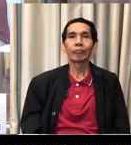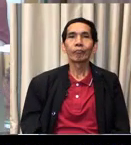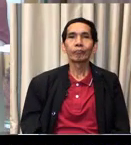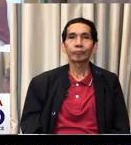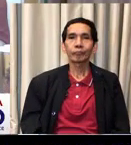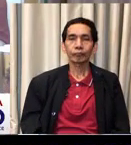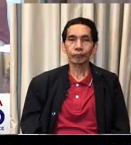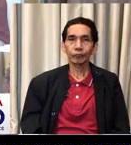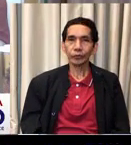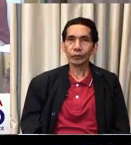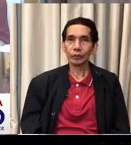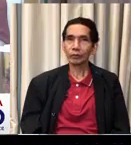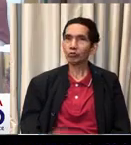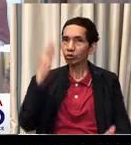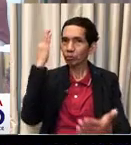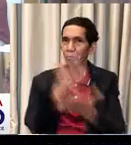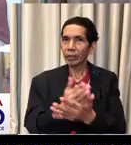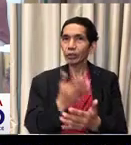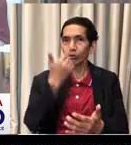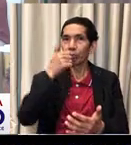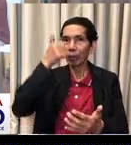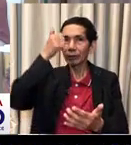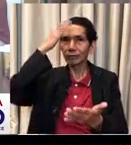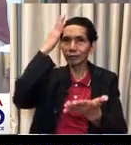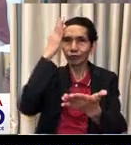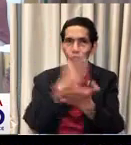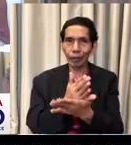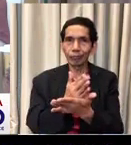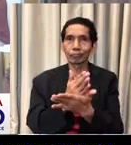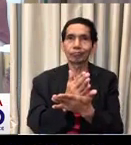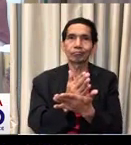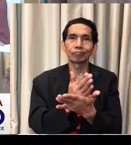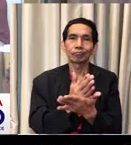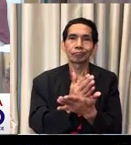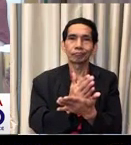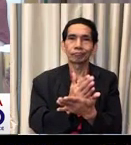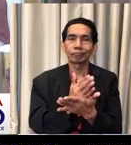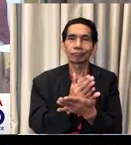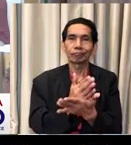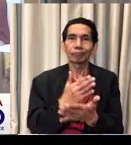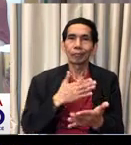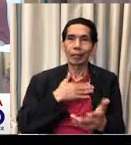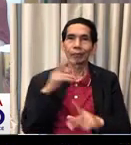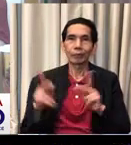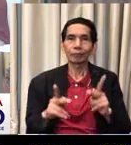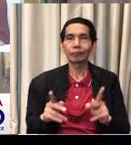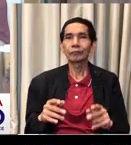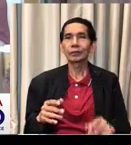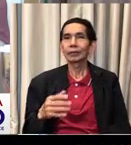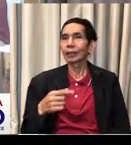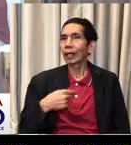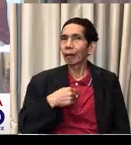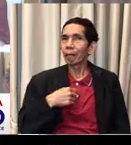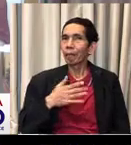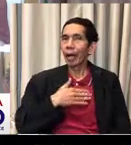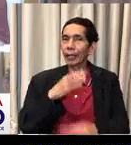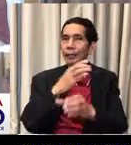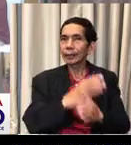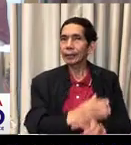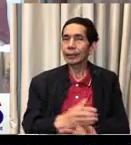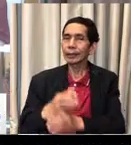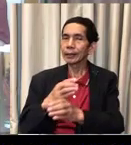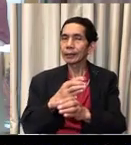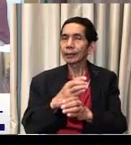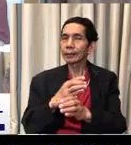Okay. Tumigil kayo, ha? Okay. So, ayan po, mga kababayan. Kaya po ako, ang pangangalaga ko sa